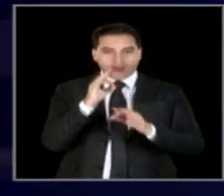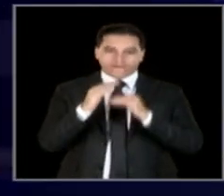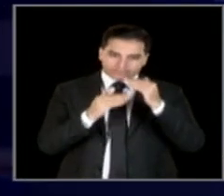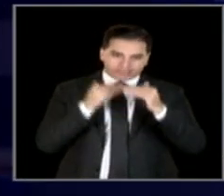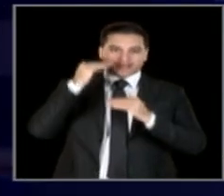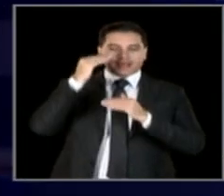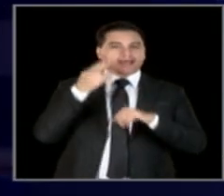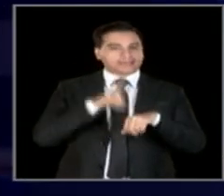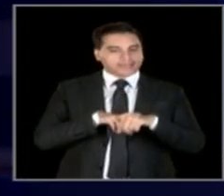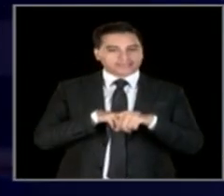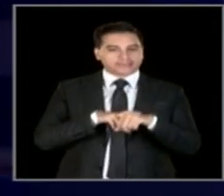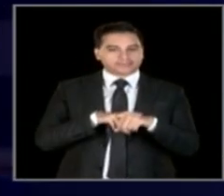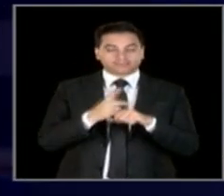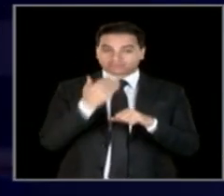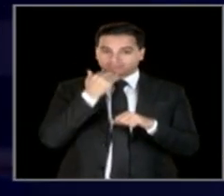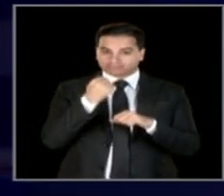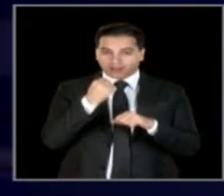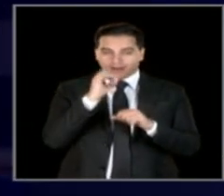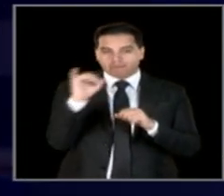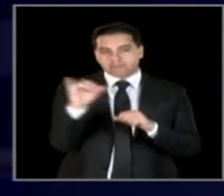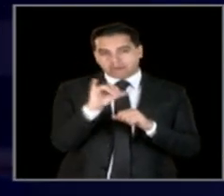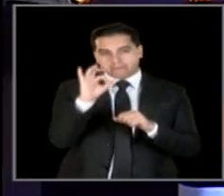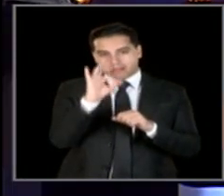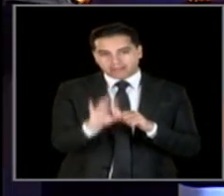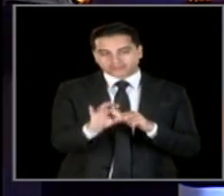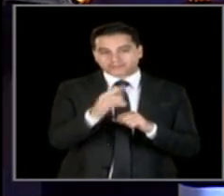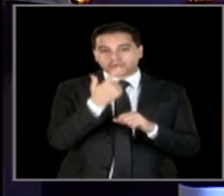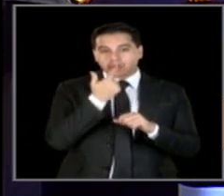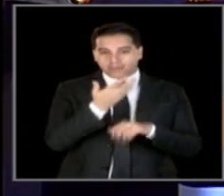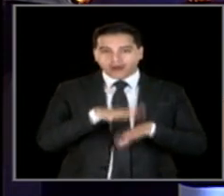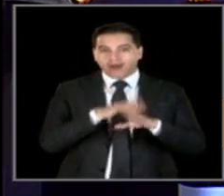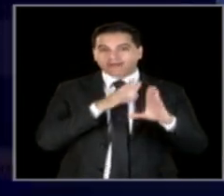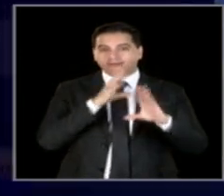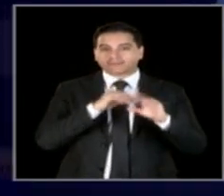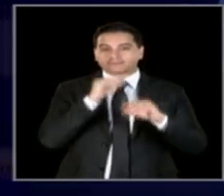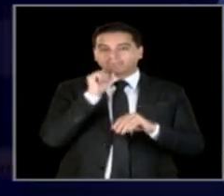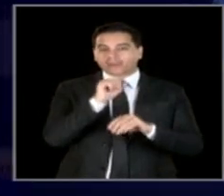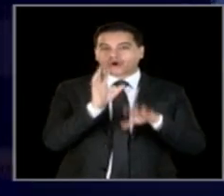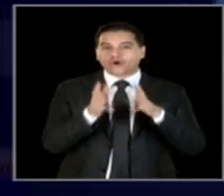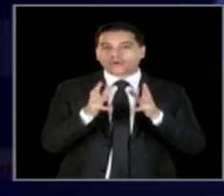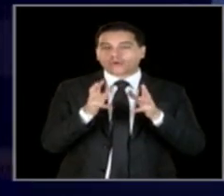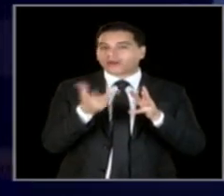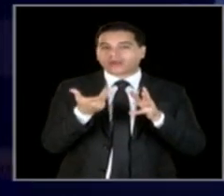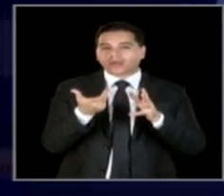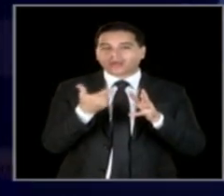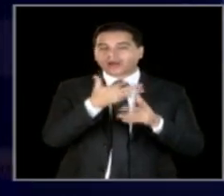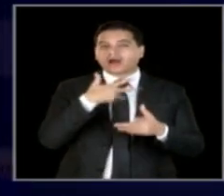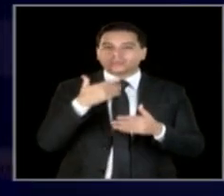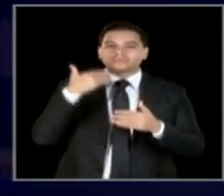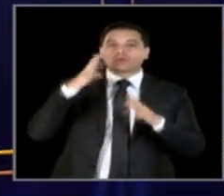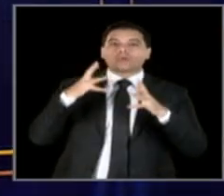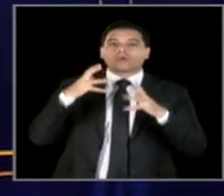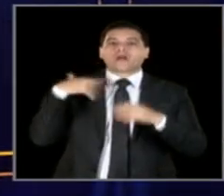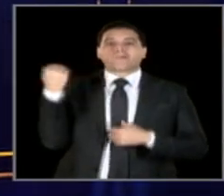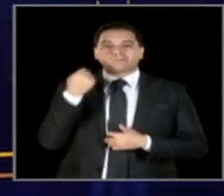جدا. الثقه مهمه. احكي لي بقى حكايتك مع الكوره ايه؟ عايزه تبقى لاعبه كره قدم